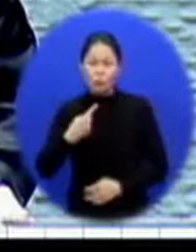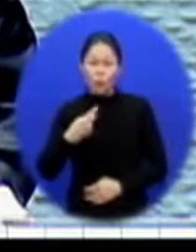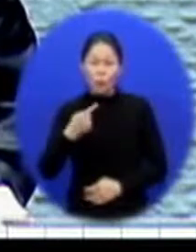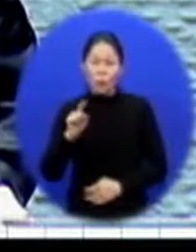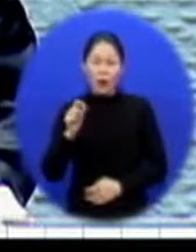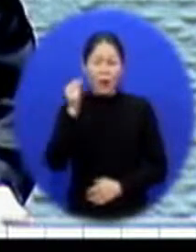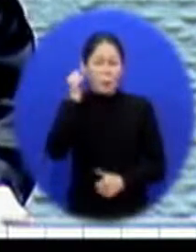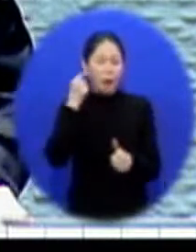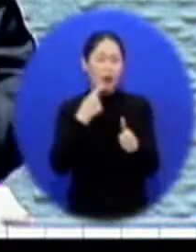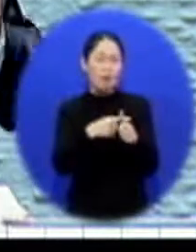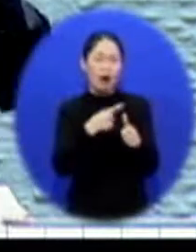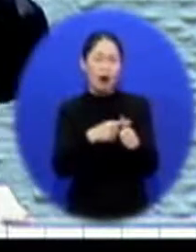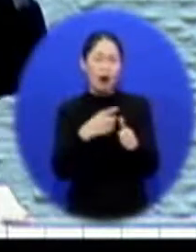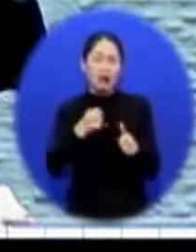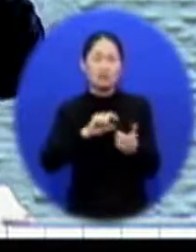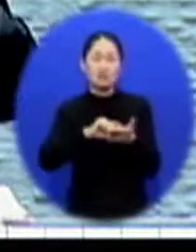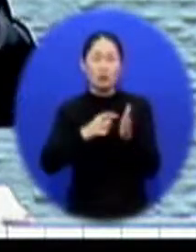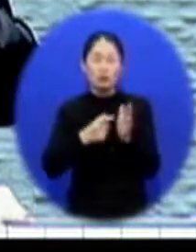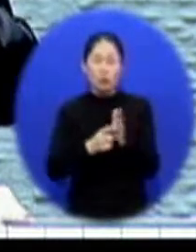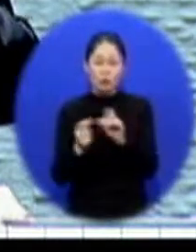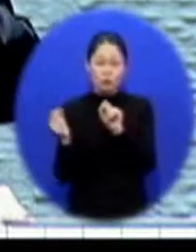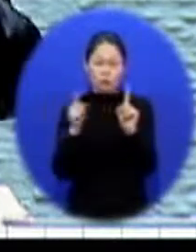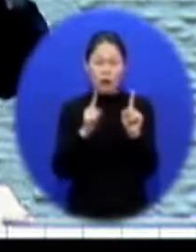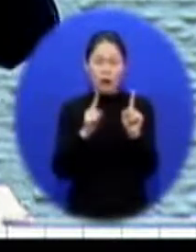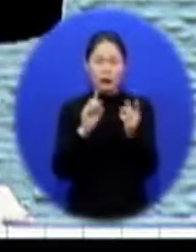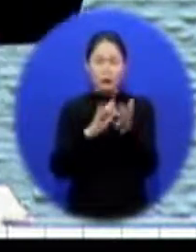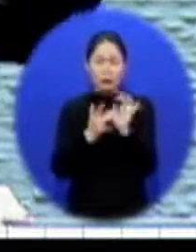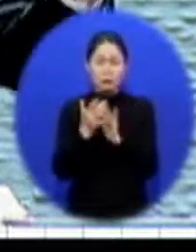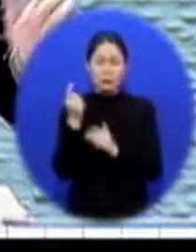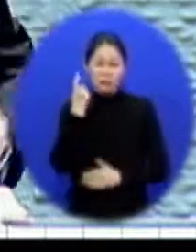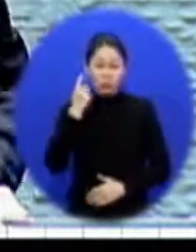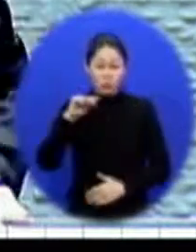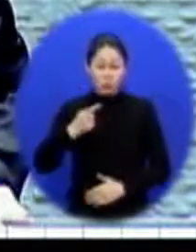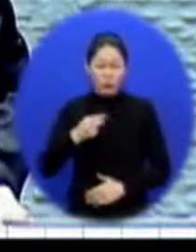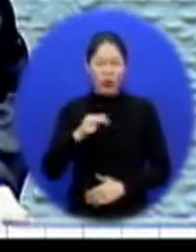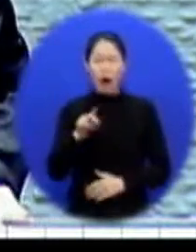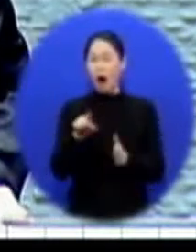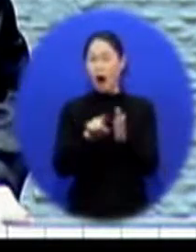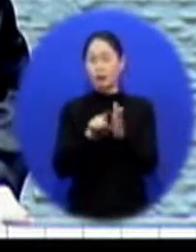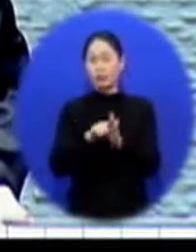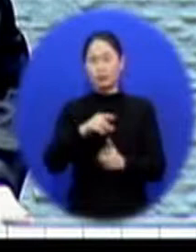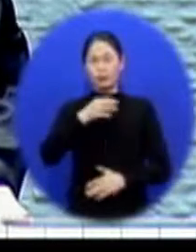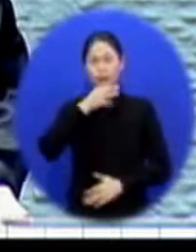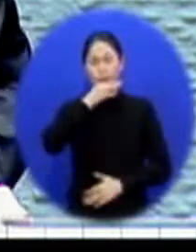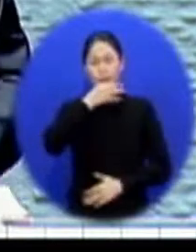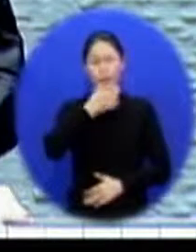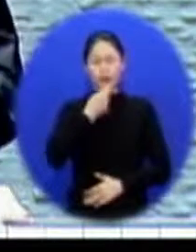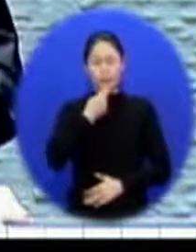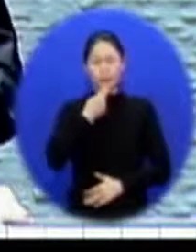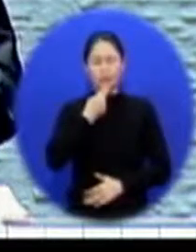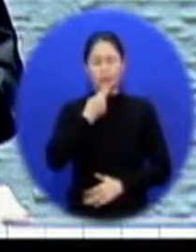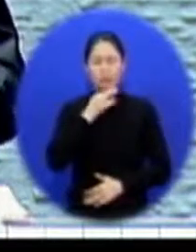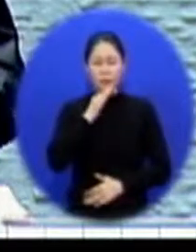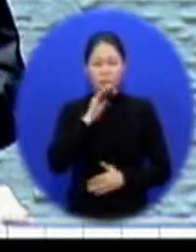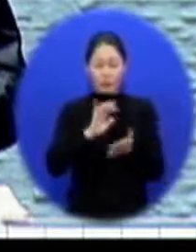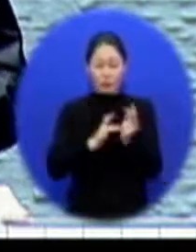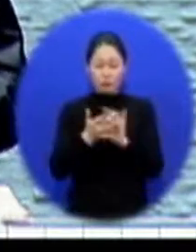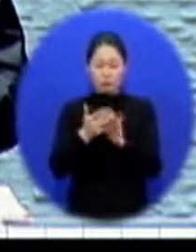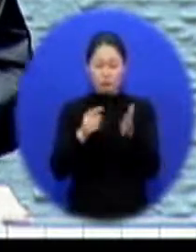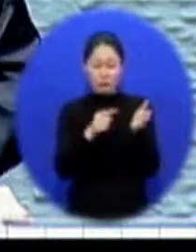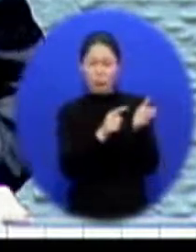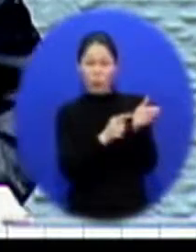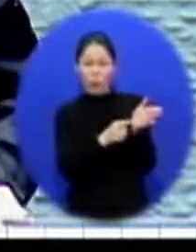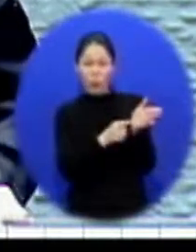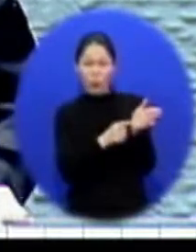가질 만큼 부안에 예수님을 듣고도 전혀 믿지 못했어요 예수님의 그 손가락에 못자고